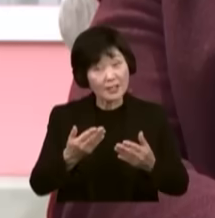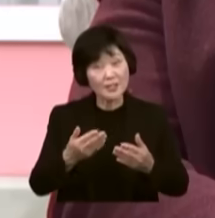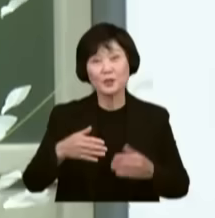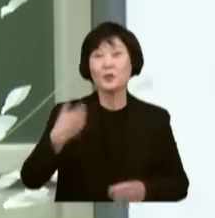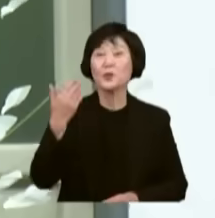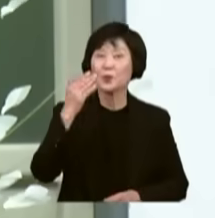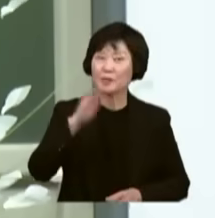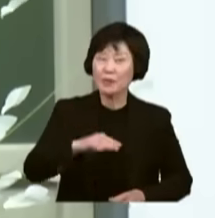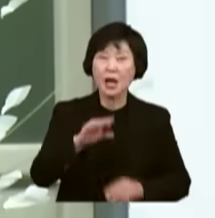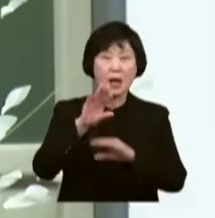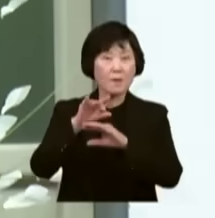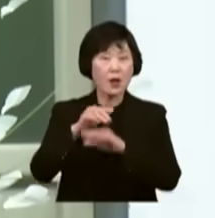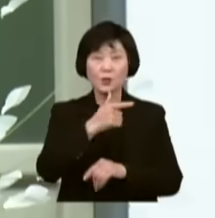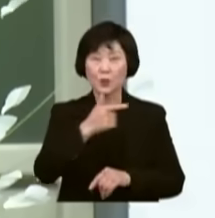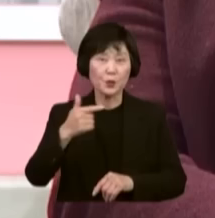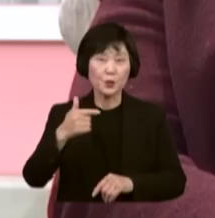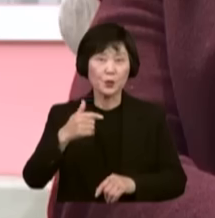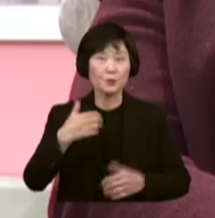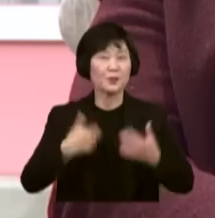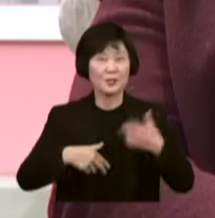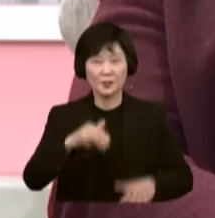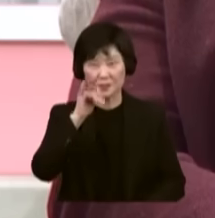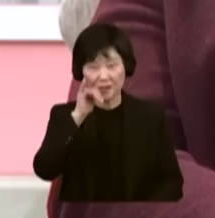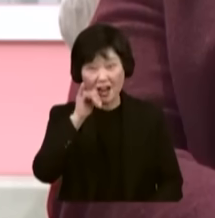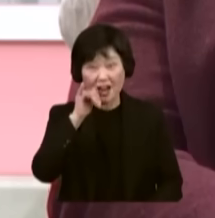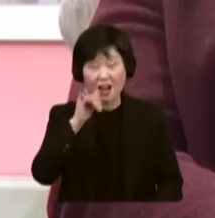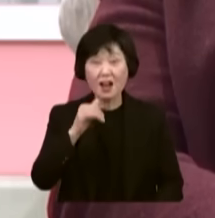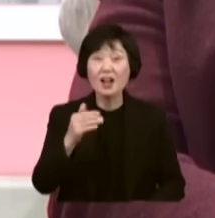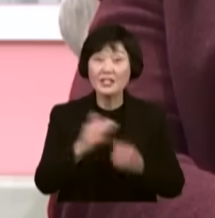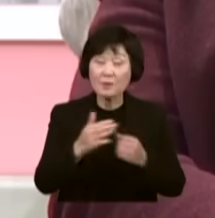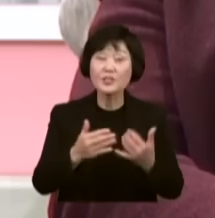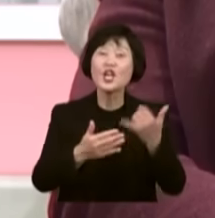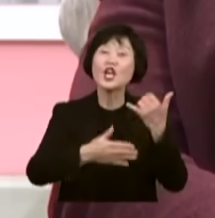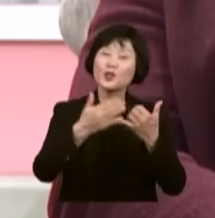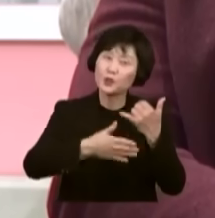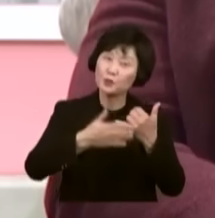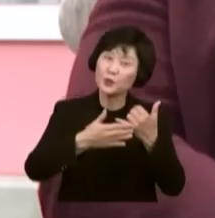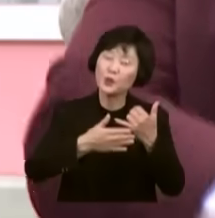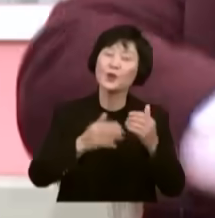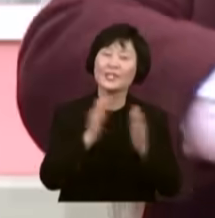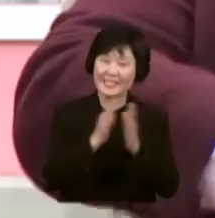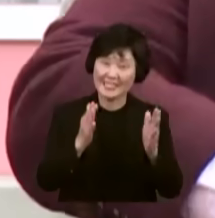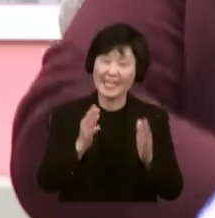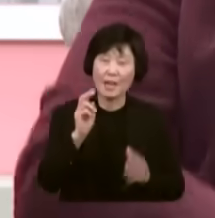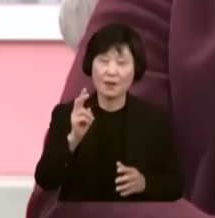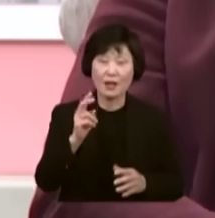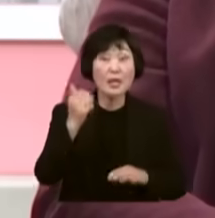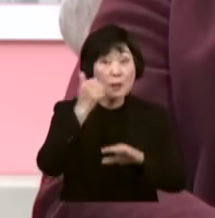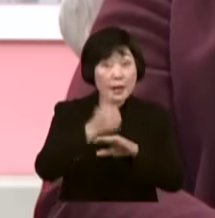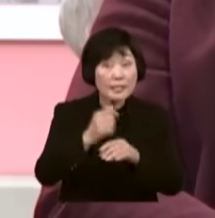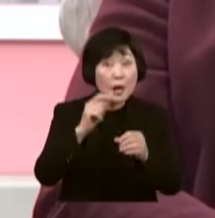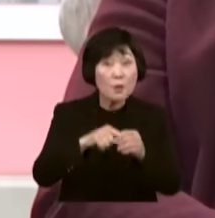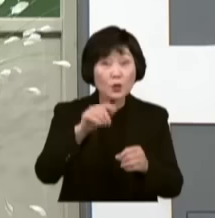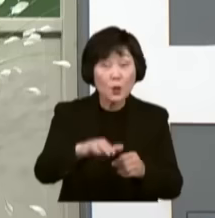재밌어요. 그래서 유튜브도 시작하게 됐고 이제 다른 뭐 방송들도 나갔지만 네. 최종 목적지는 이